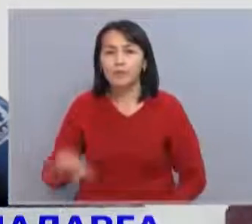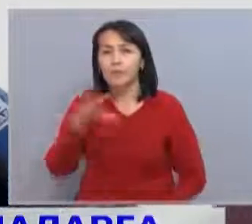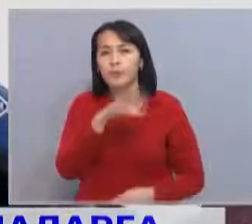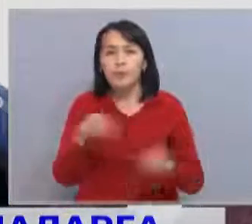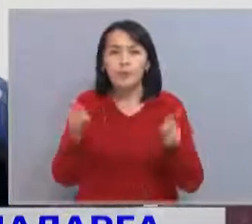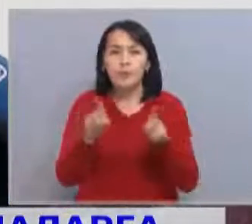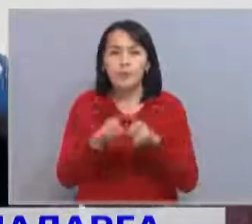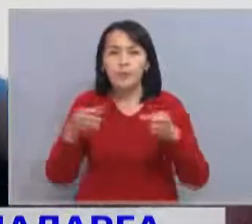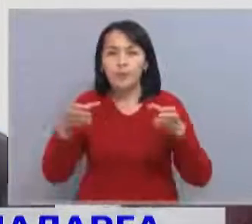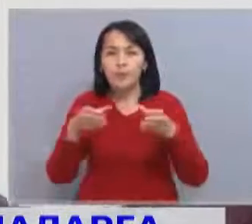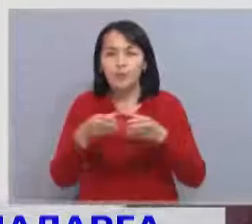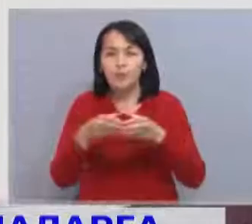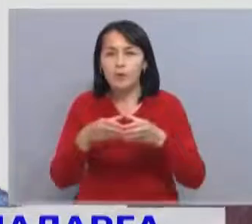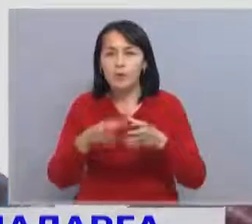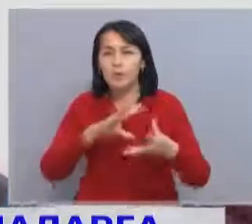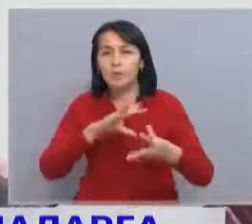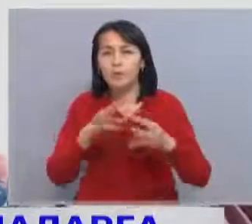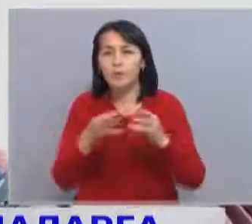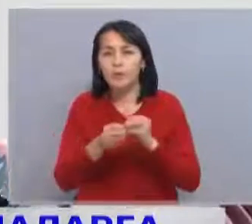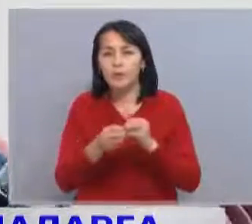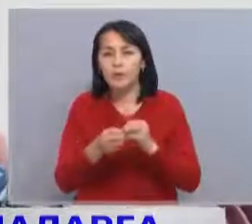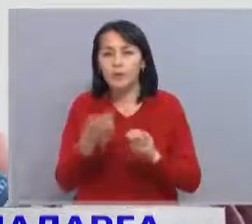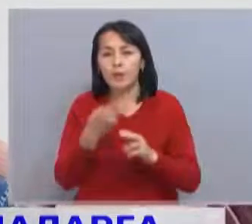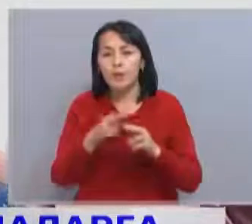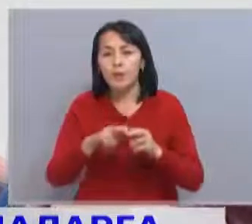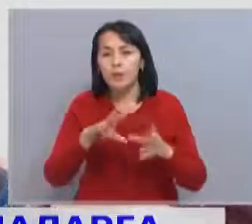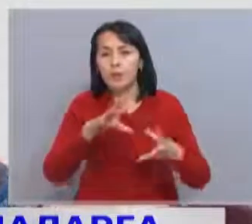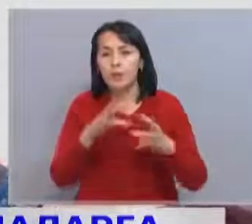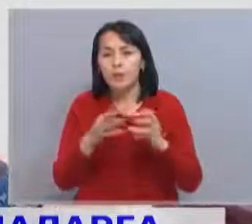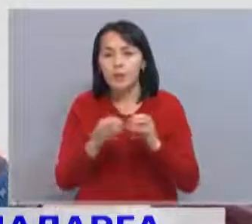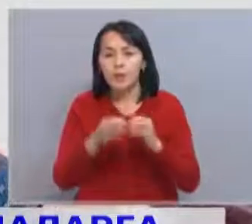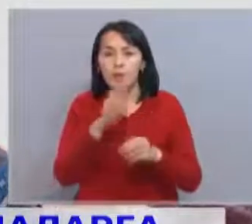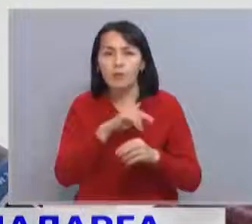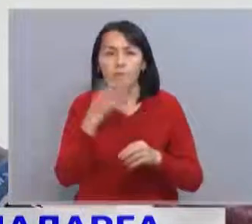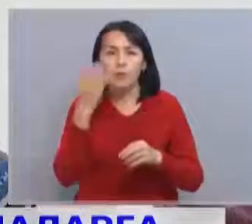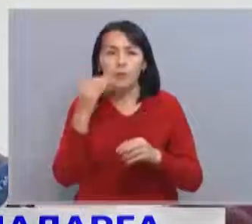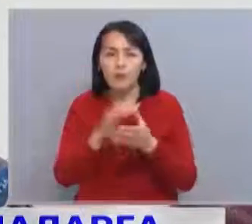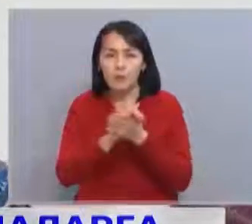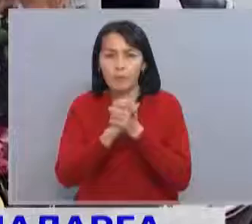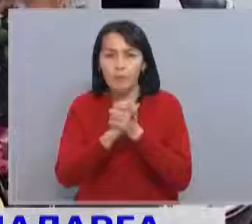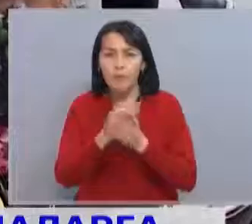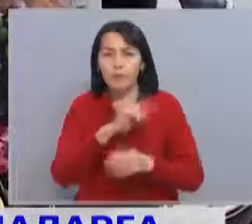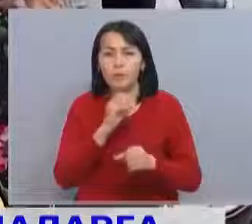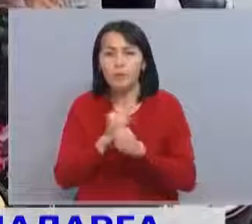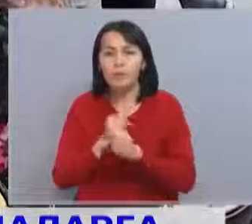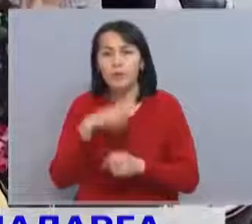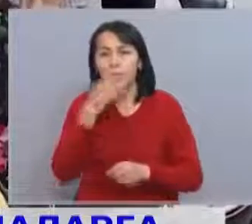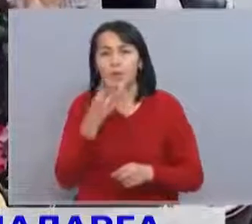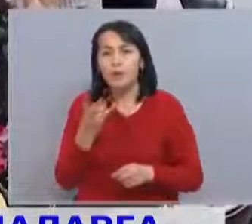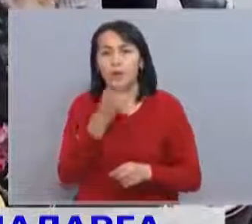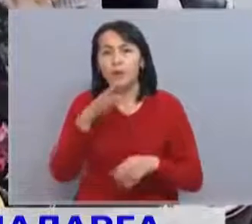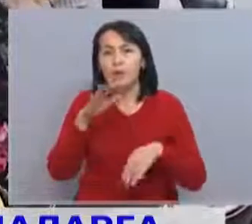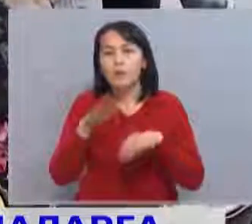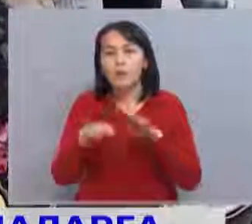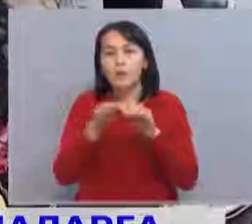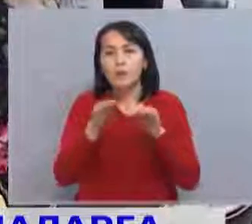Бәрлігін біз ұйымдастырып, біріктіріп, өйткені біріккен жүк жеңіл болады дейді, бірлікте ғана тірлік болады. Айта өтейік, ерекше